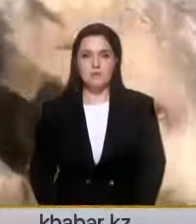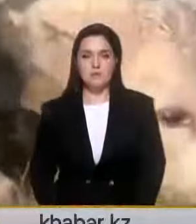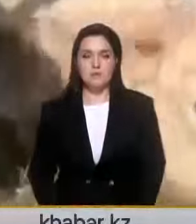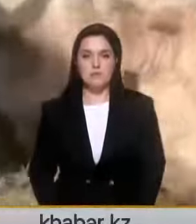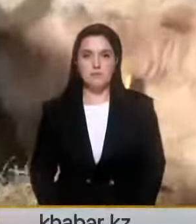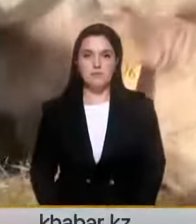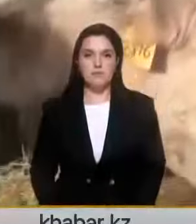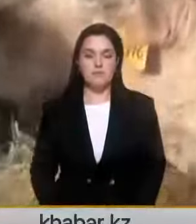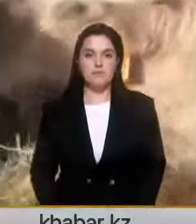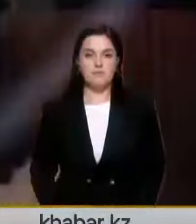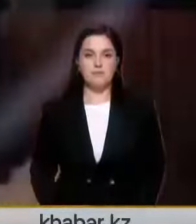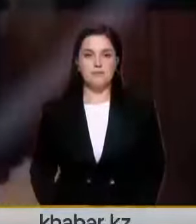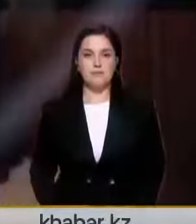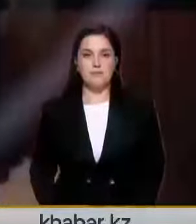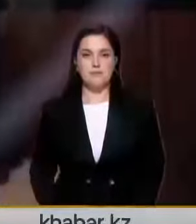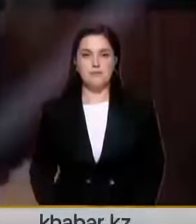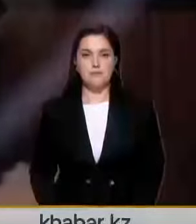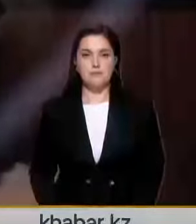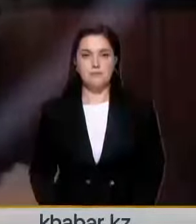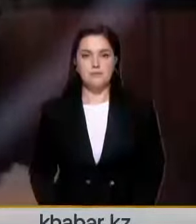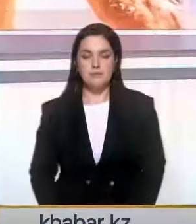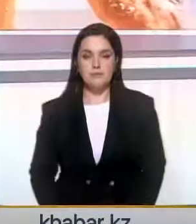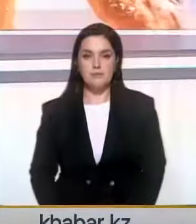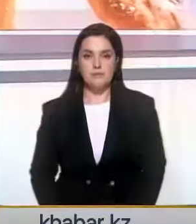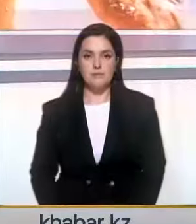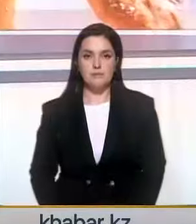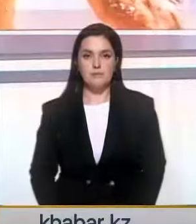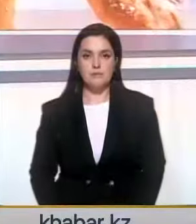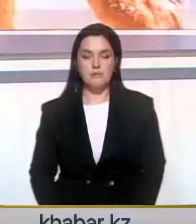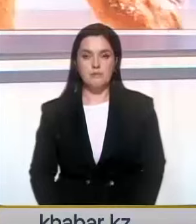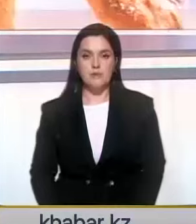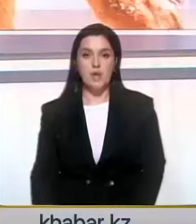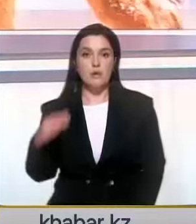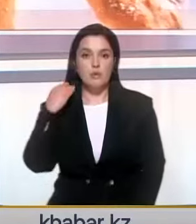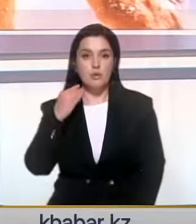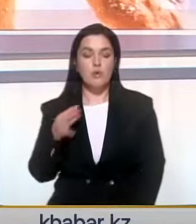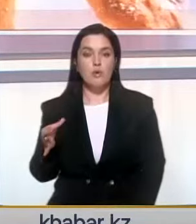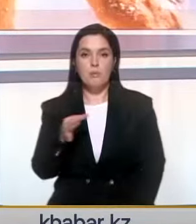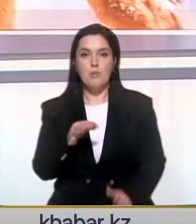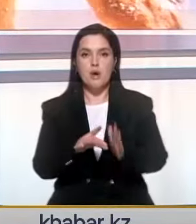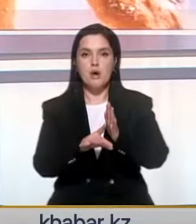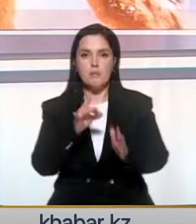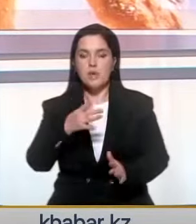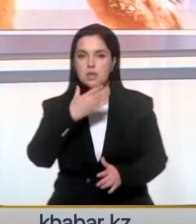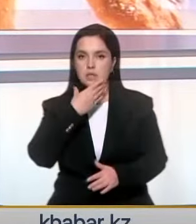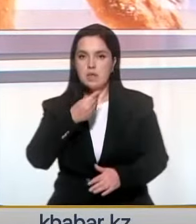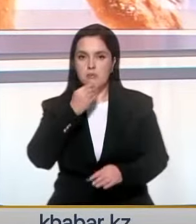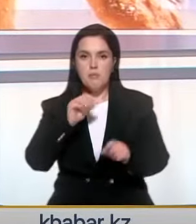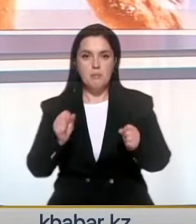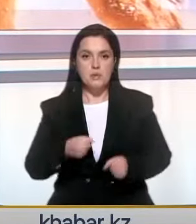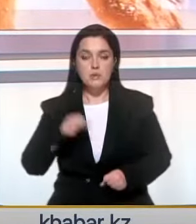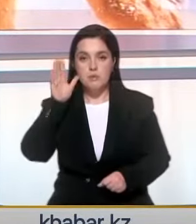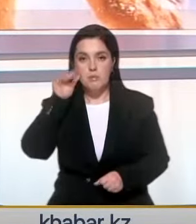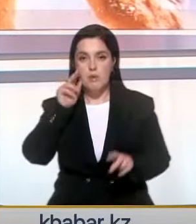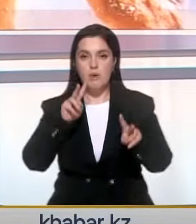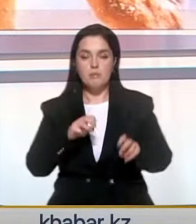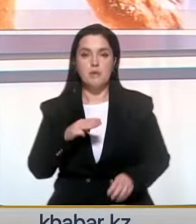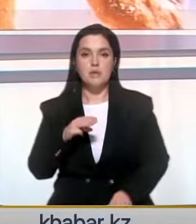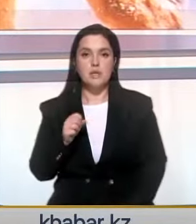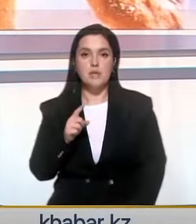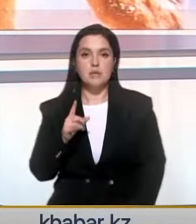ербола Таш Туркестанская область Хабар к другим новостям в туркестанской области выбрали самую красивую и быструю собаку